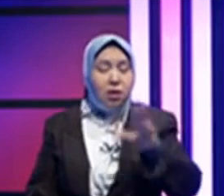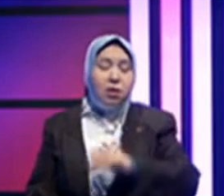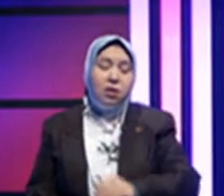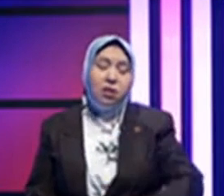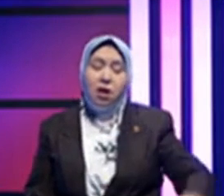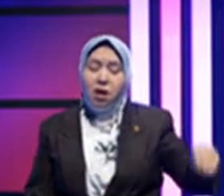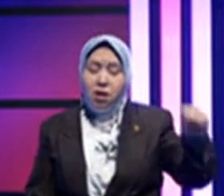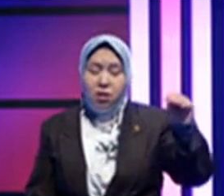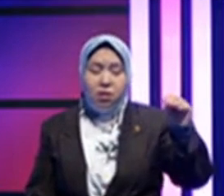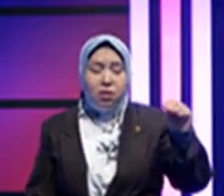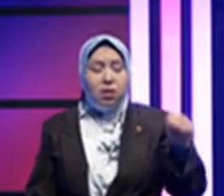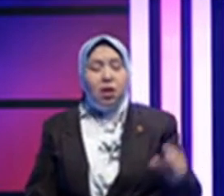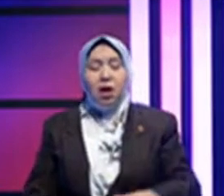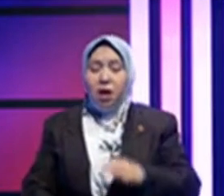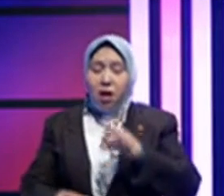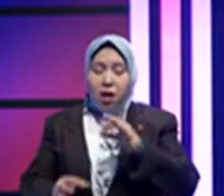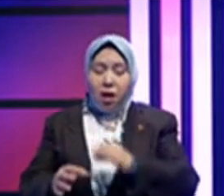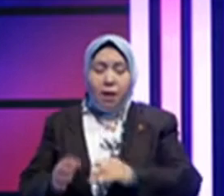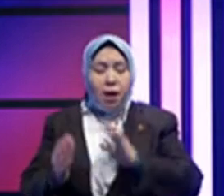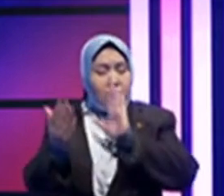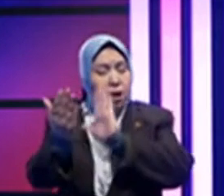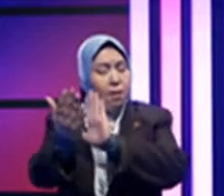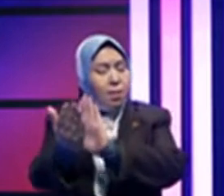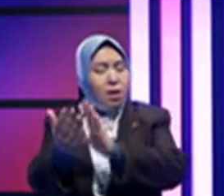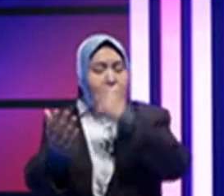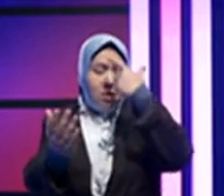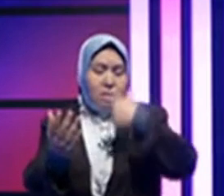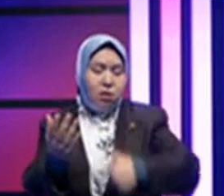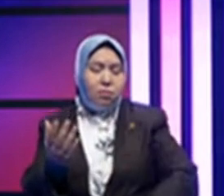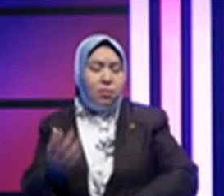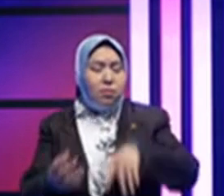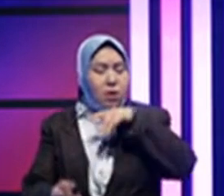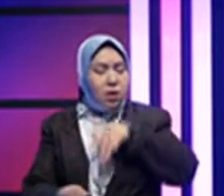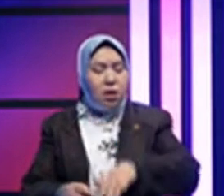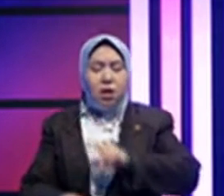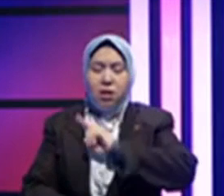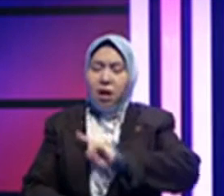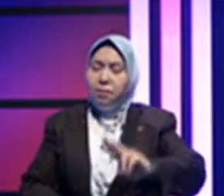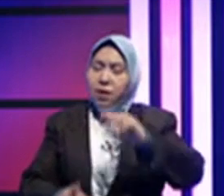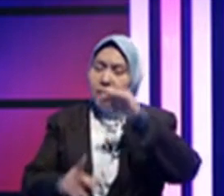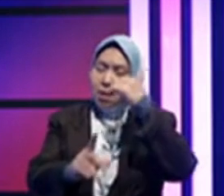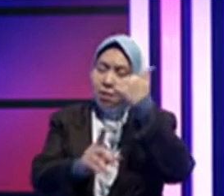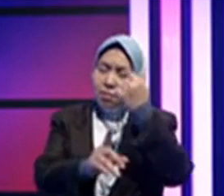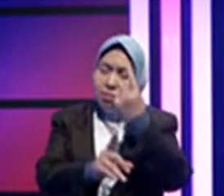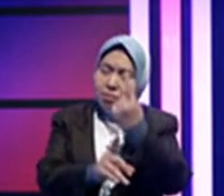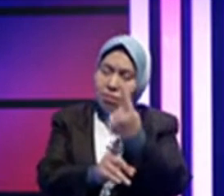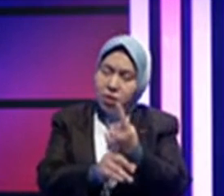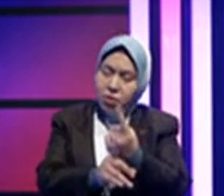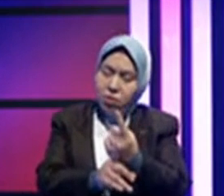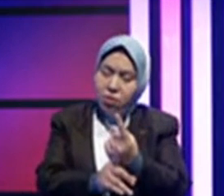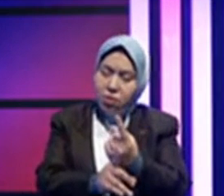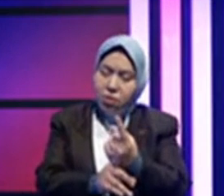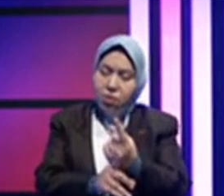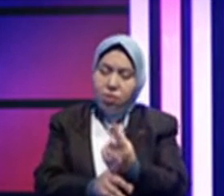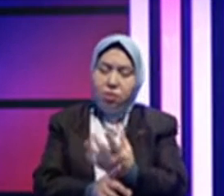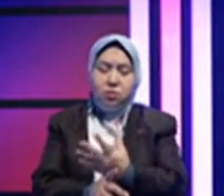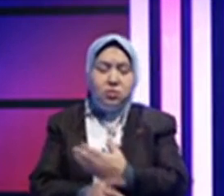فأقم وجهك للدين القيم من